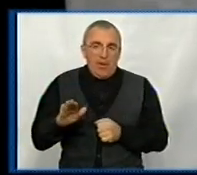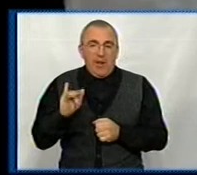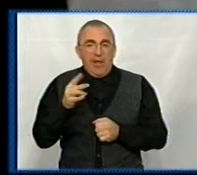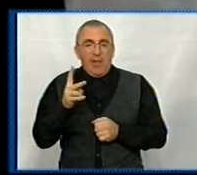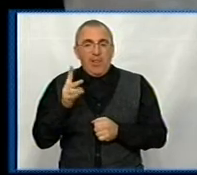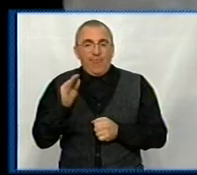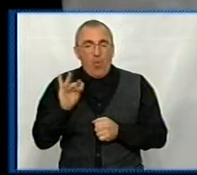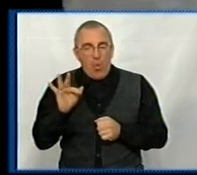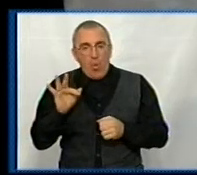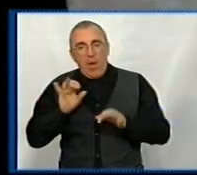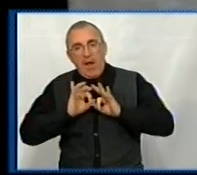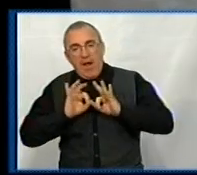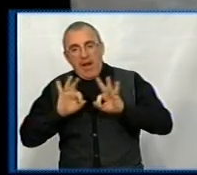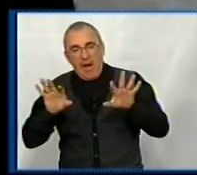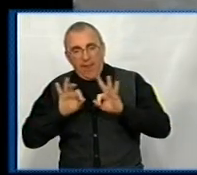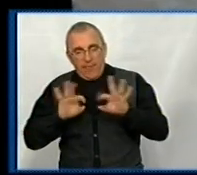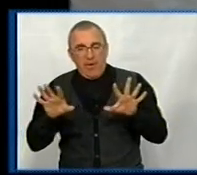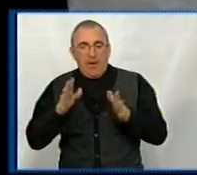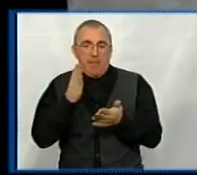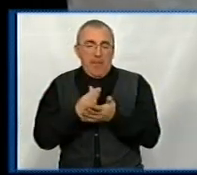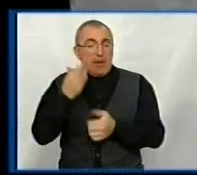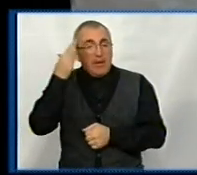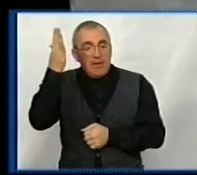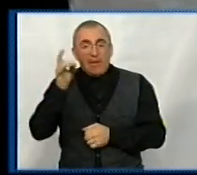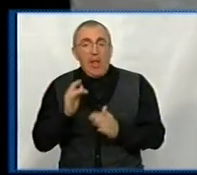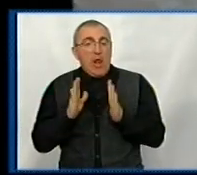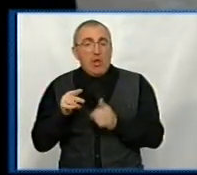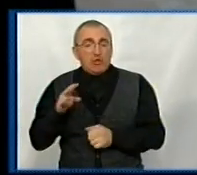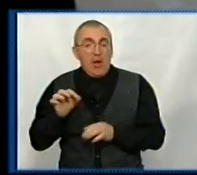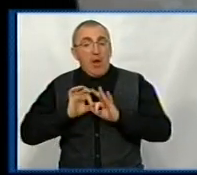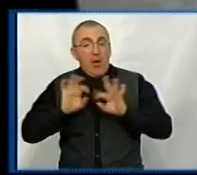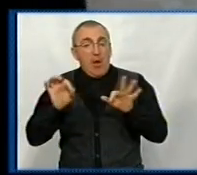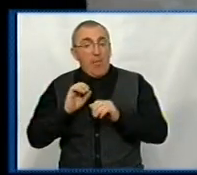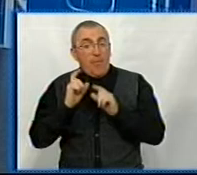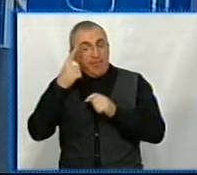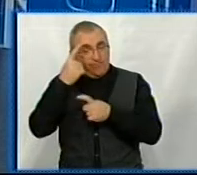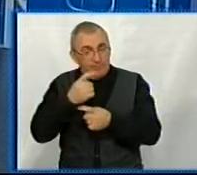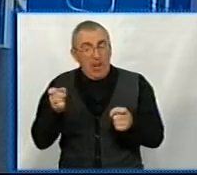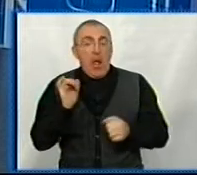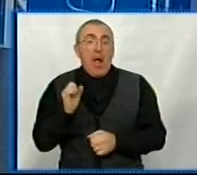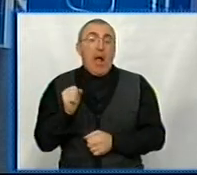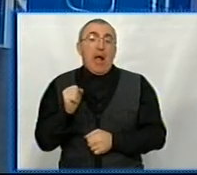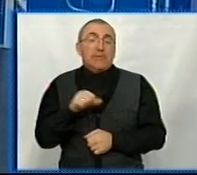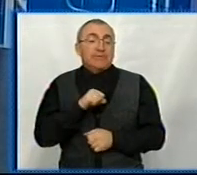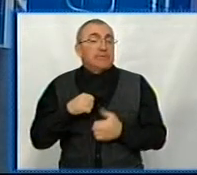інфографіки, форми роботи, які мали на меті не лише інформаційний посил, а саме